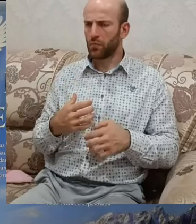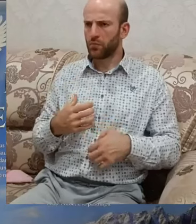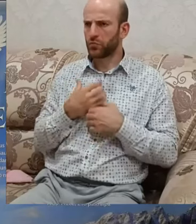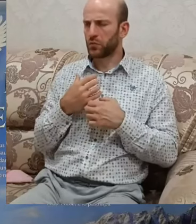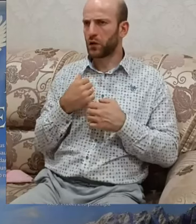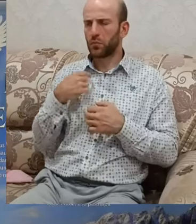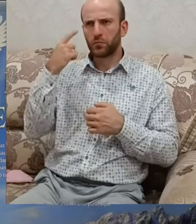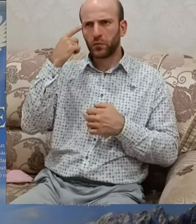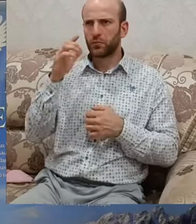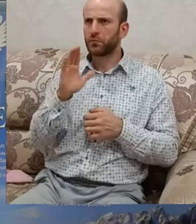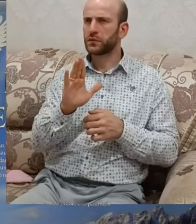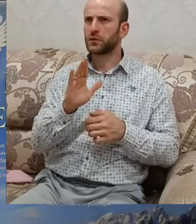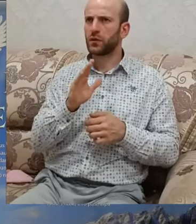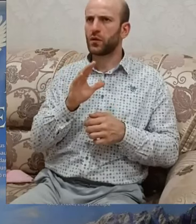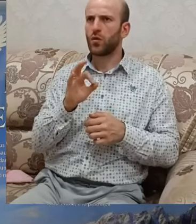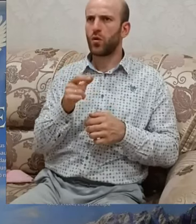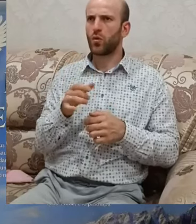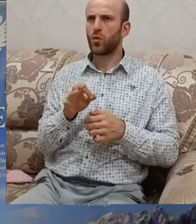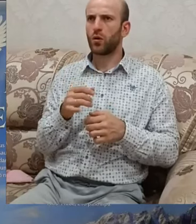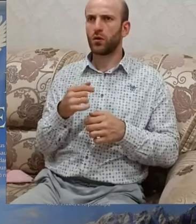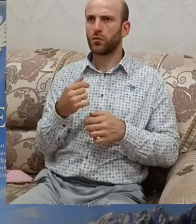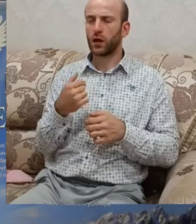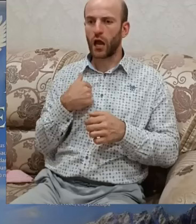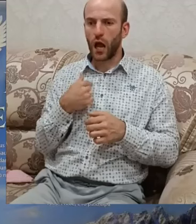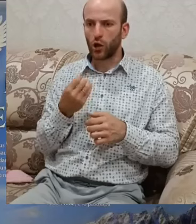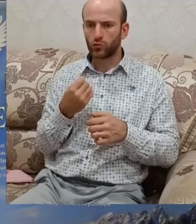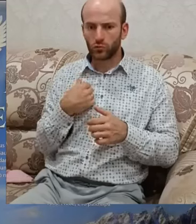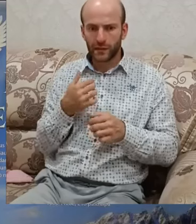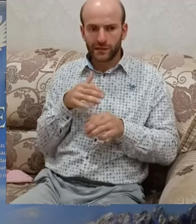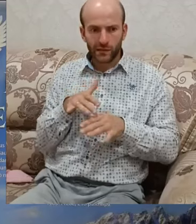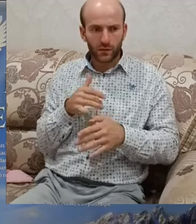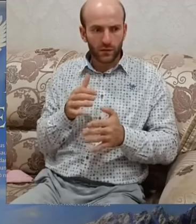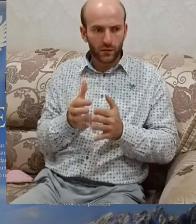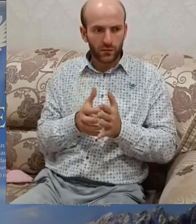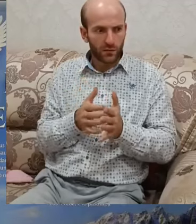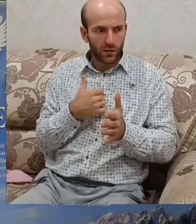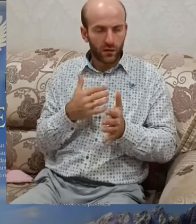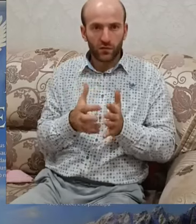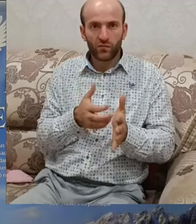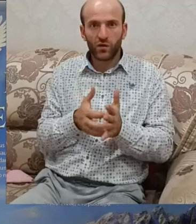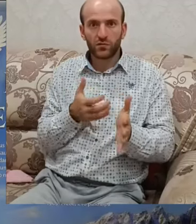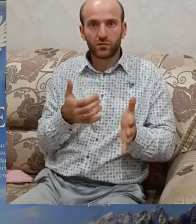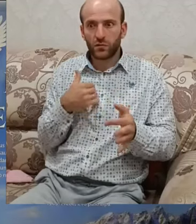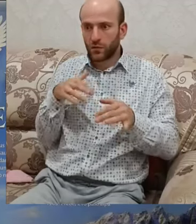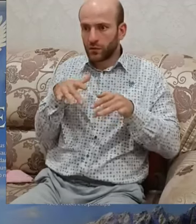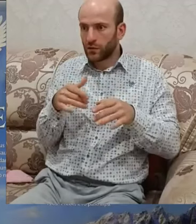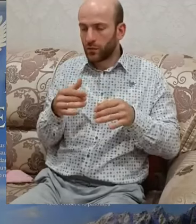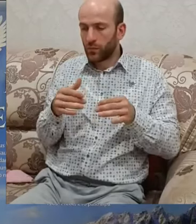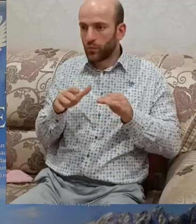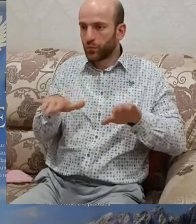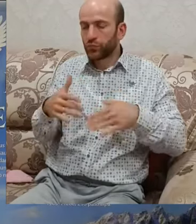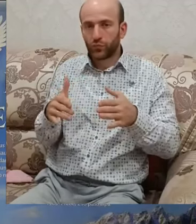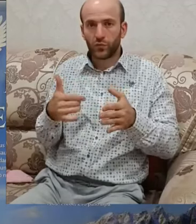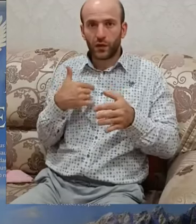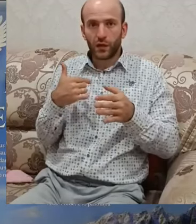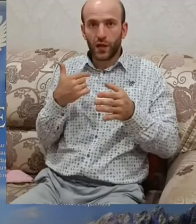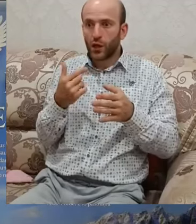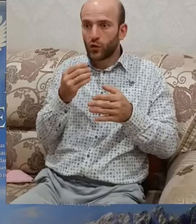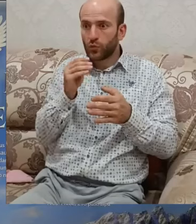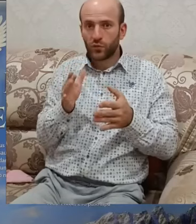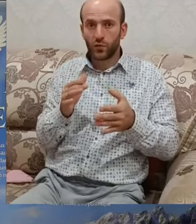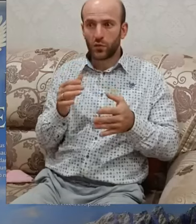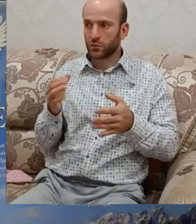Я недостаточно сделал. Prie ko mes priėjome. К чему мы подошли. Daugiau laiko nebebus. Больше времени не